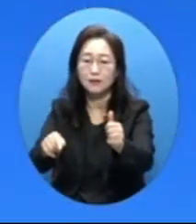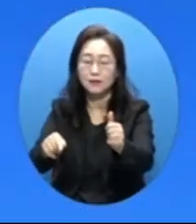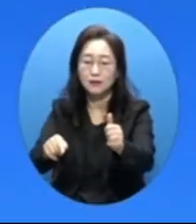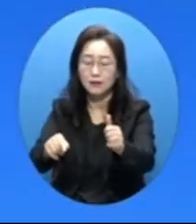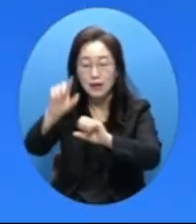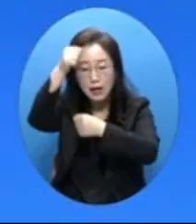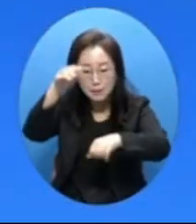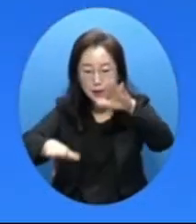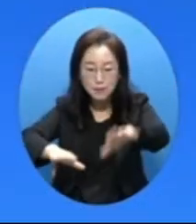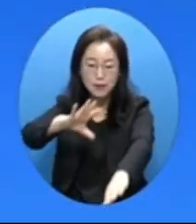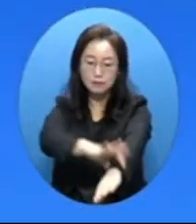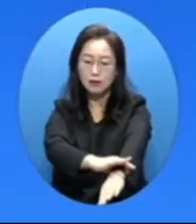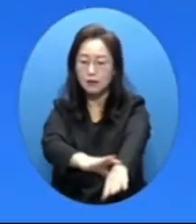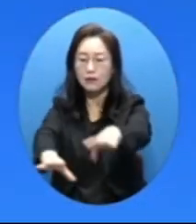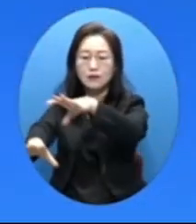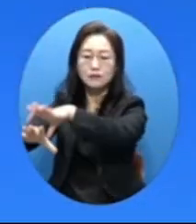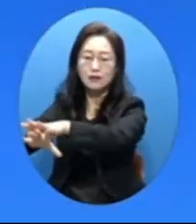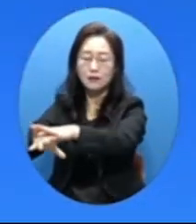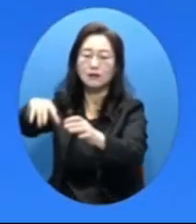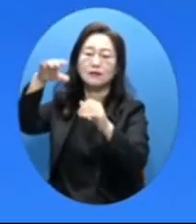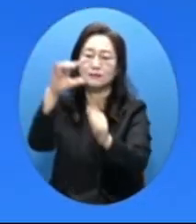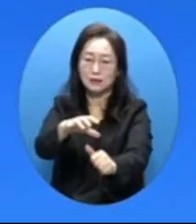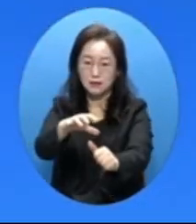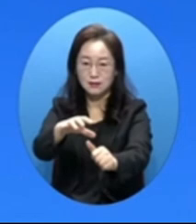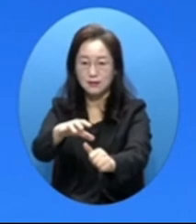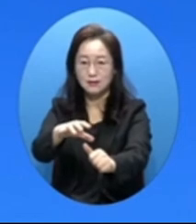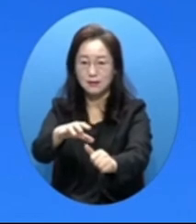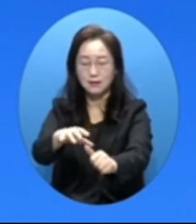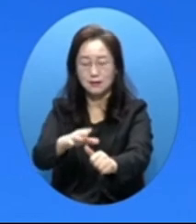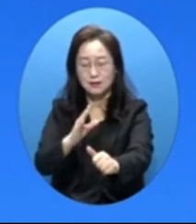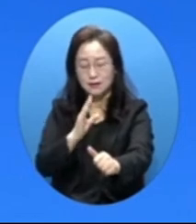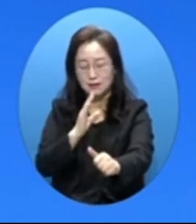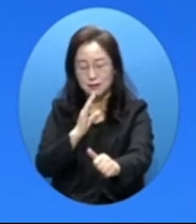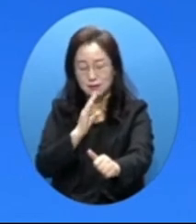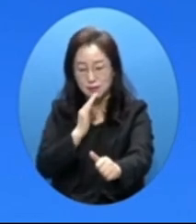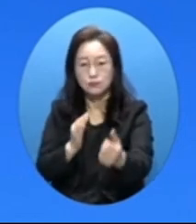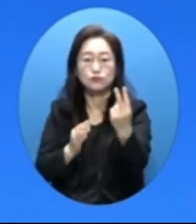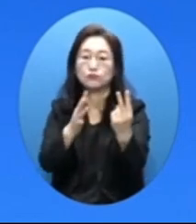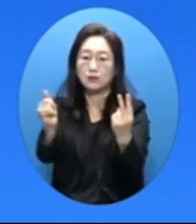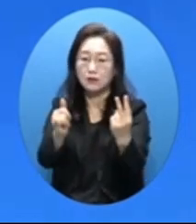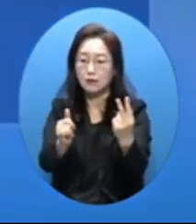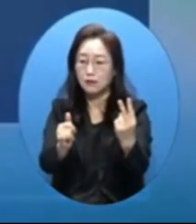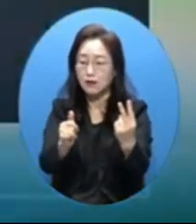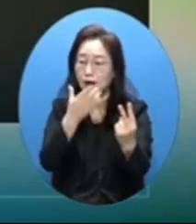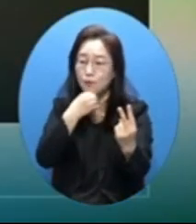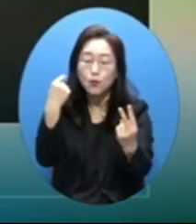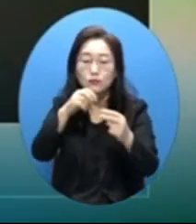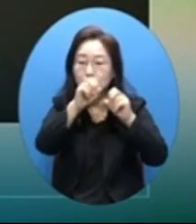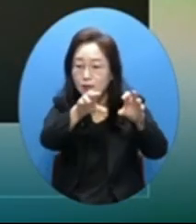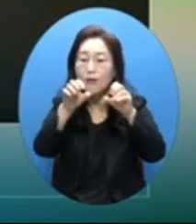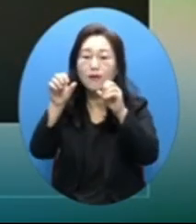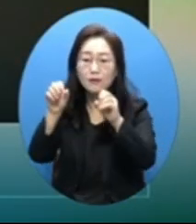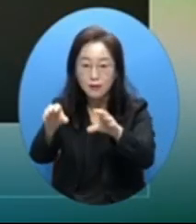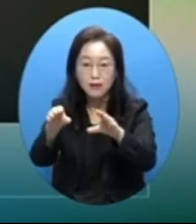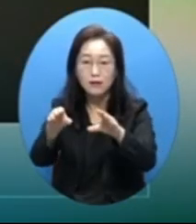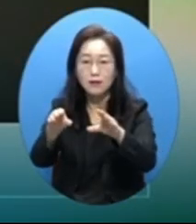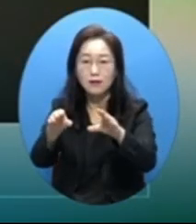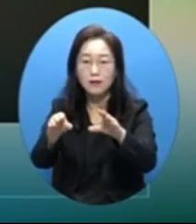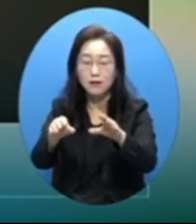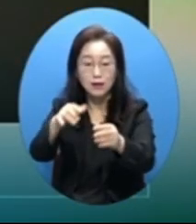발에 던져지게 되었습니다 정말 저들은 그곳에 와서 복음을 전하고